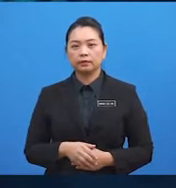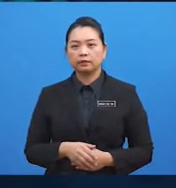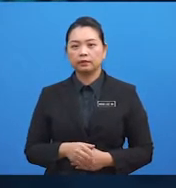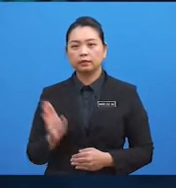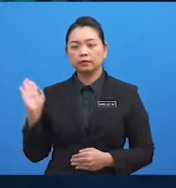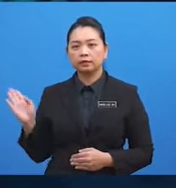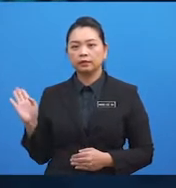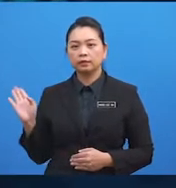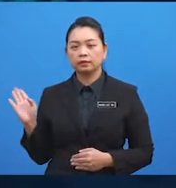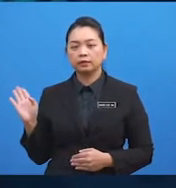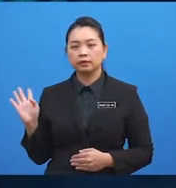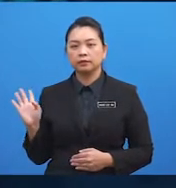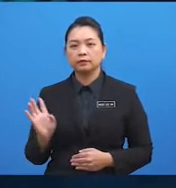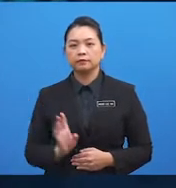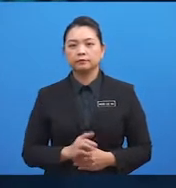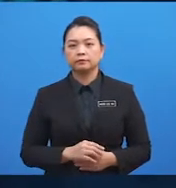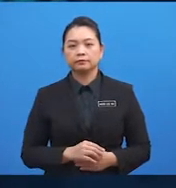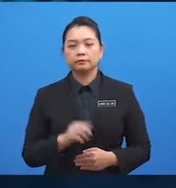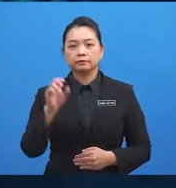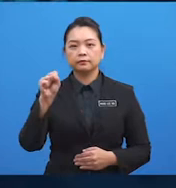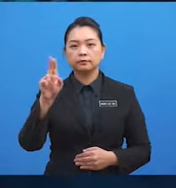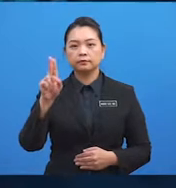Usahawan Permulaan Bumi Putra